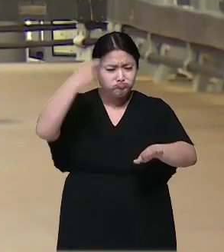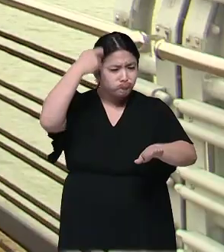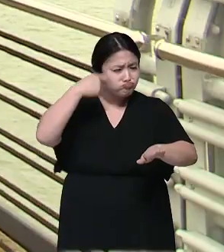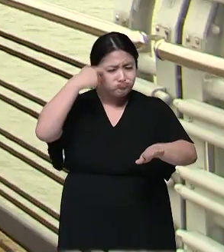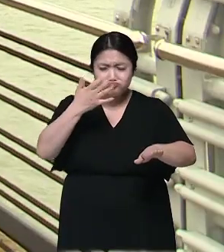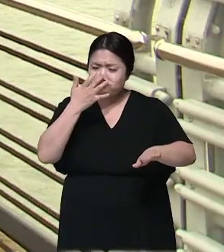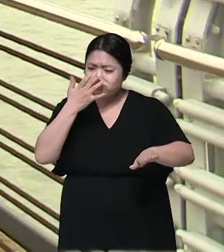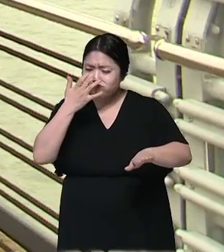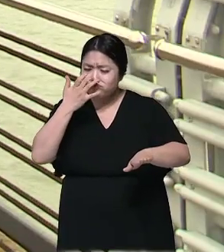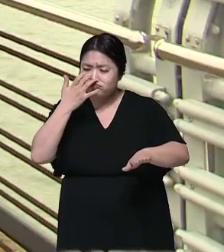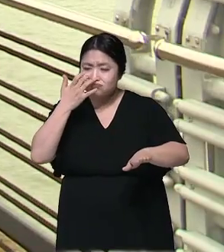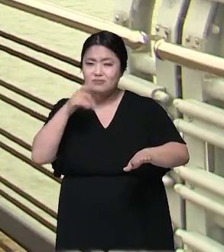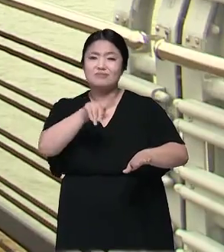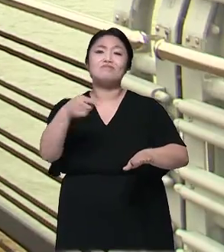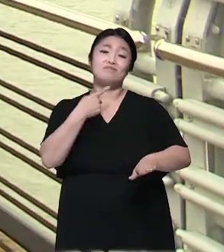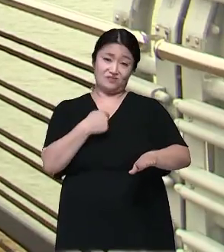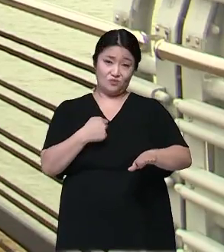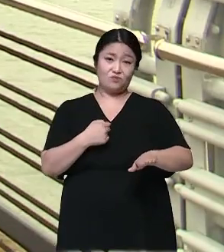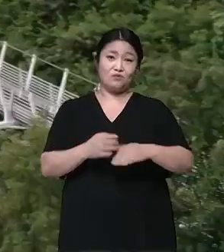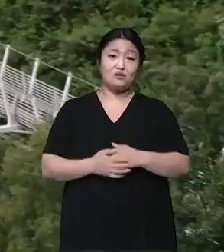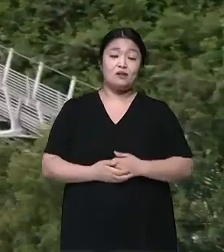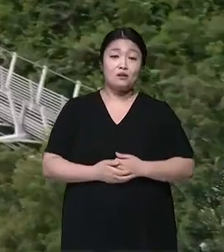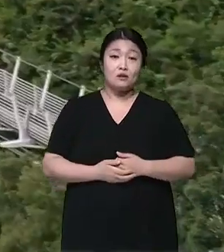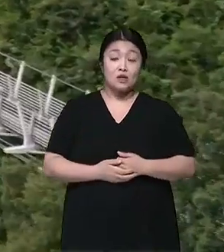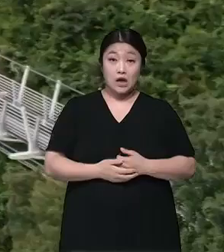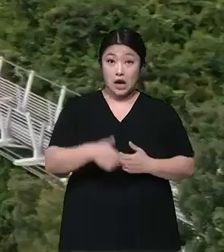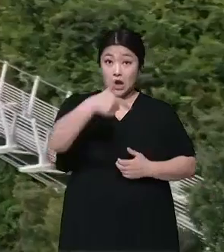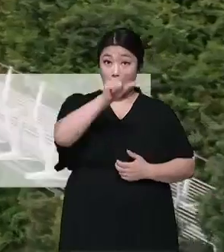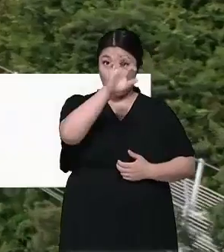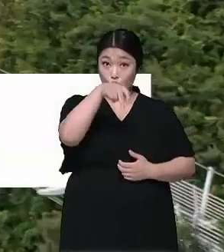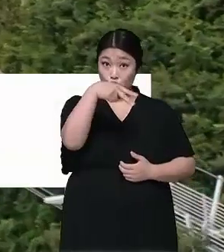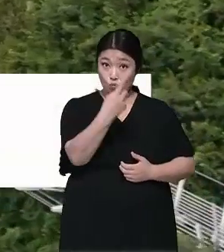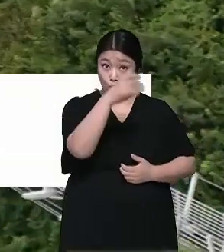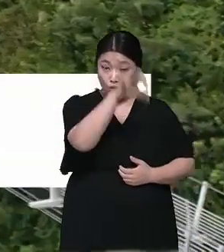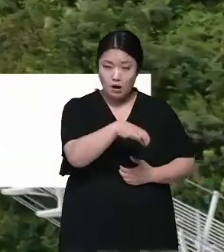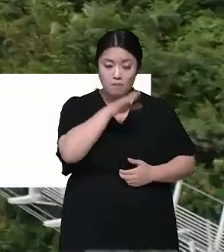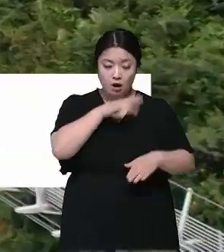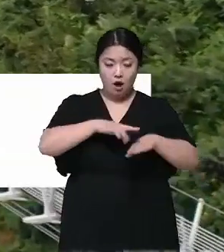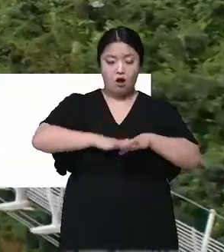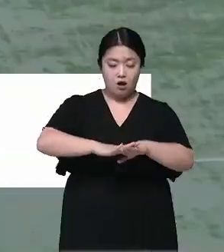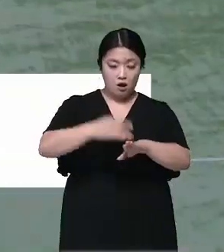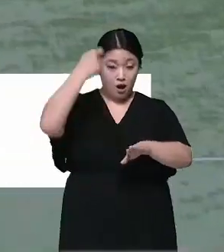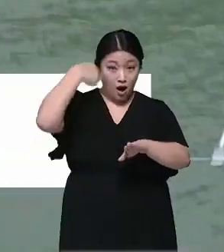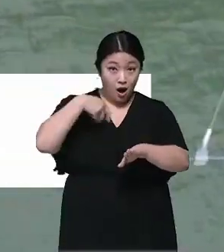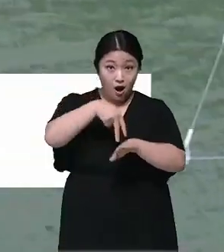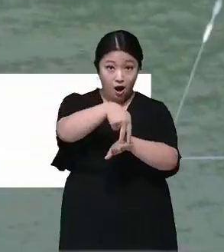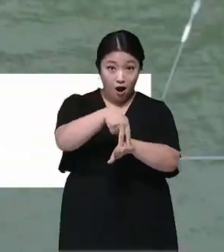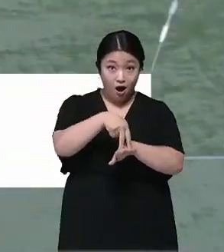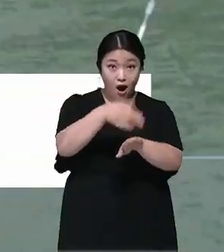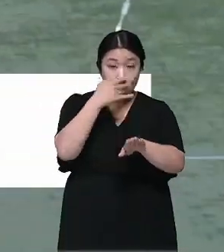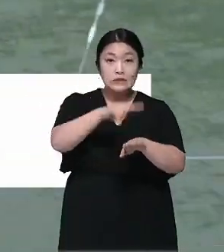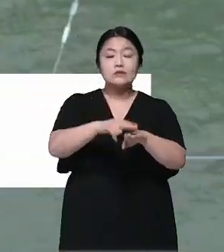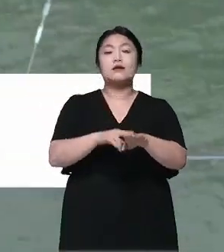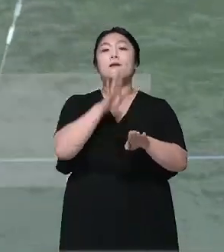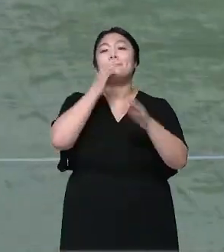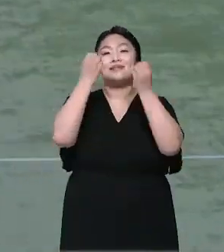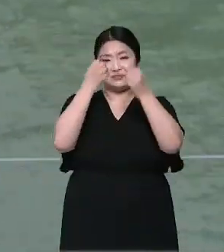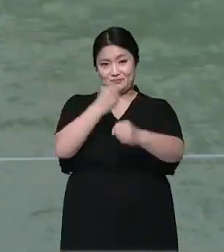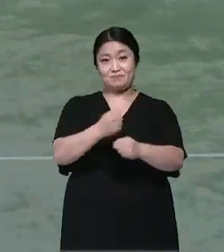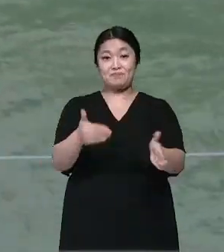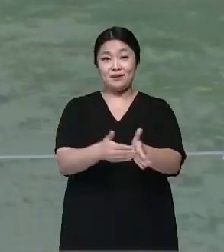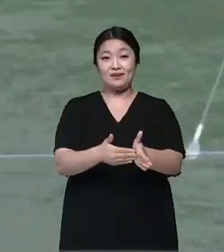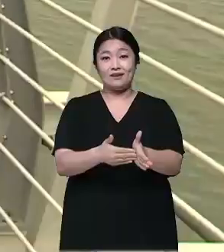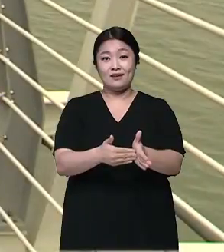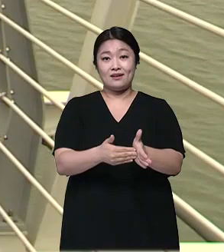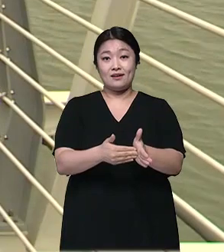느낄 수 없다는 지적을 받아왔습니다. 가우도에 실제로 출렁거림을 느낄 수 있는 진짜 출렁다리가 새로